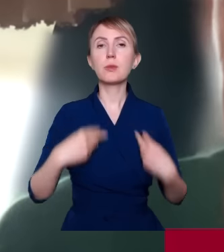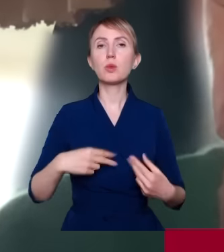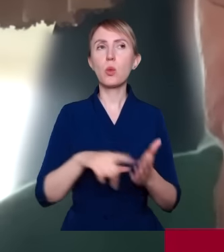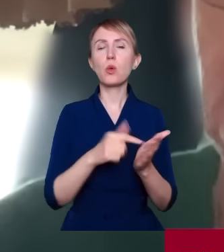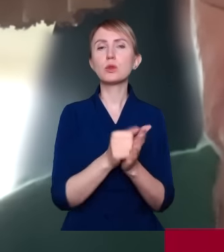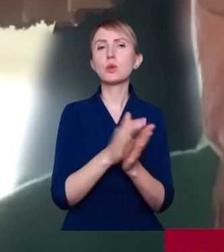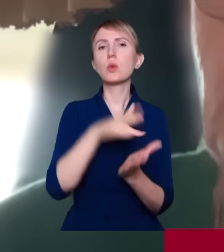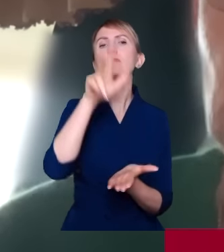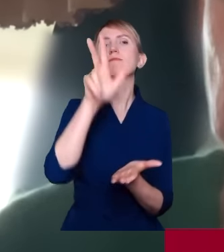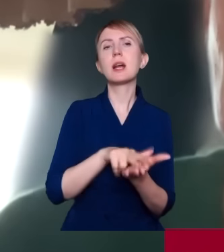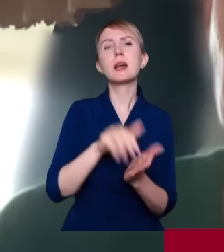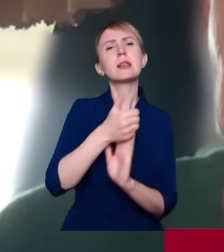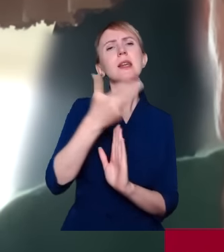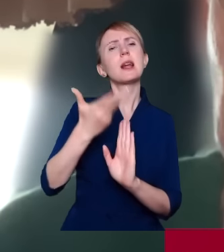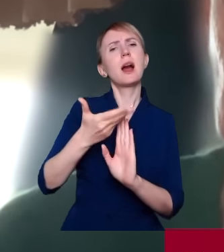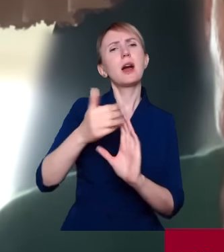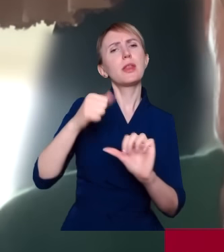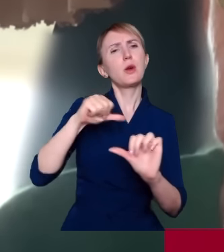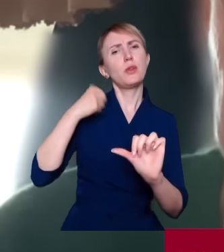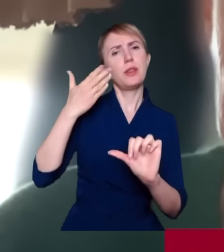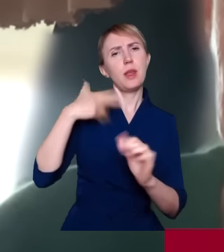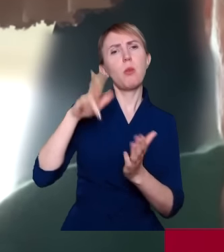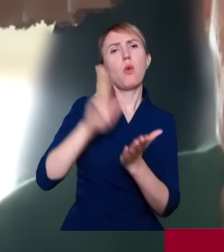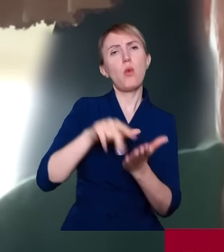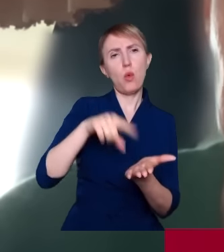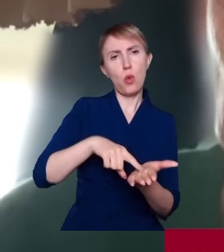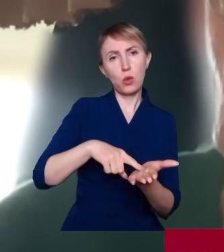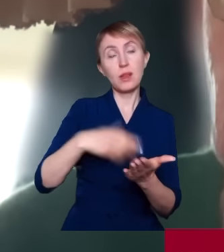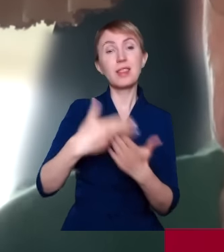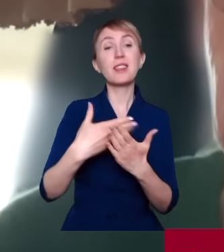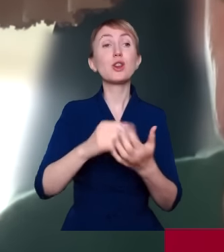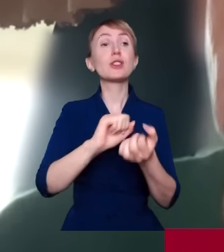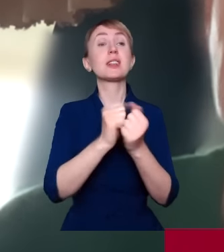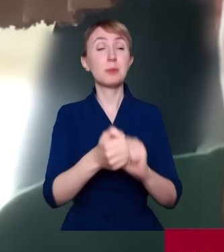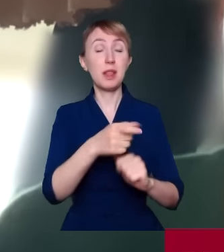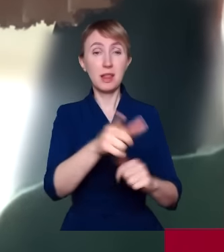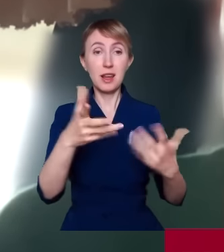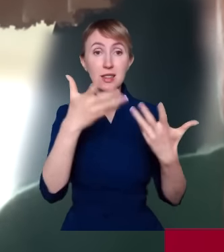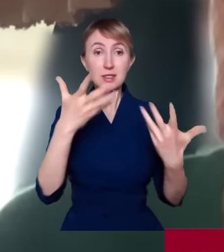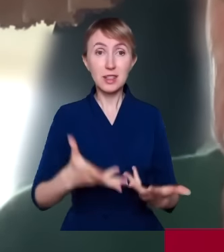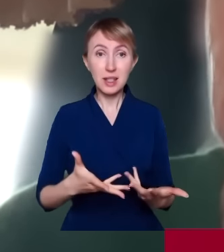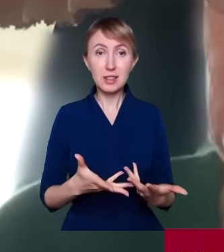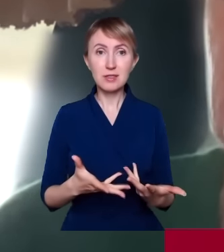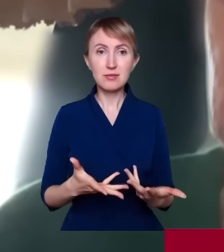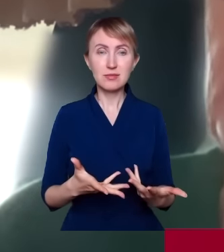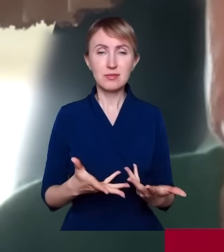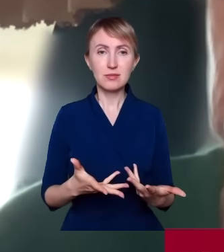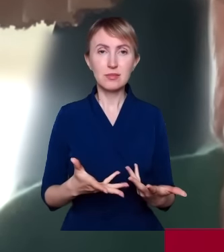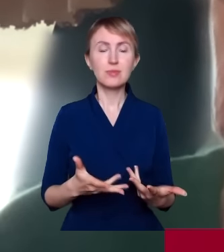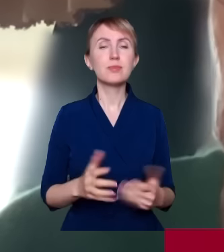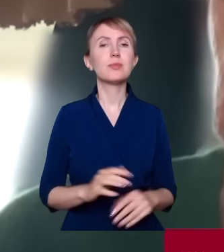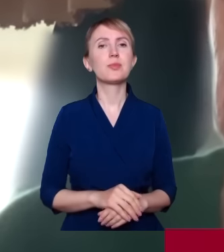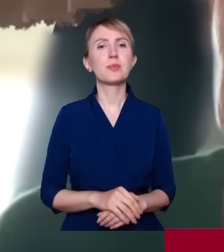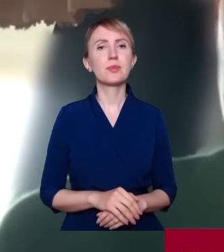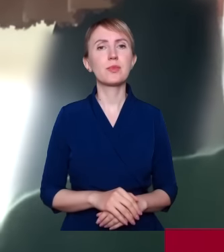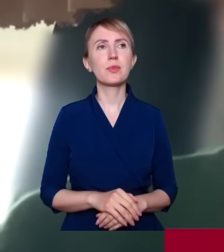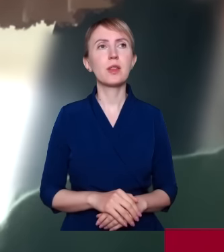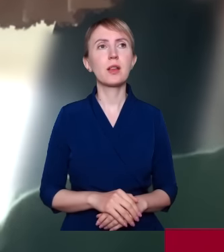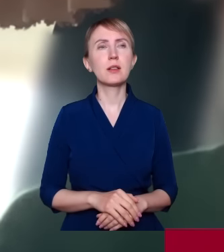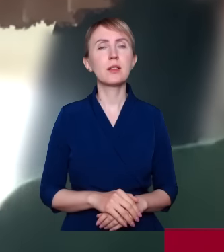kilka tygodni temu. Właśnie po to ta zmiana była dokonana, to znaczy uznanie